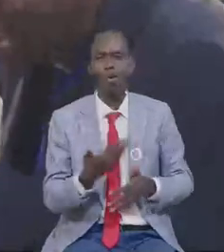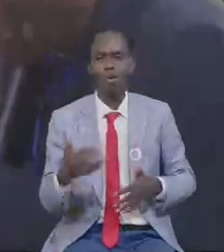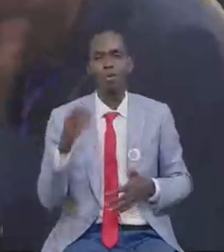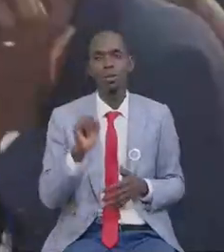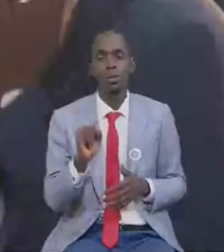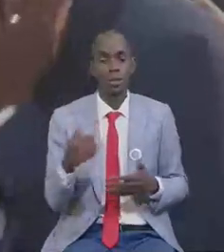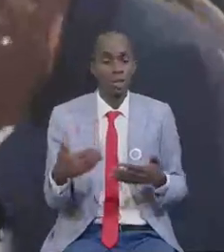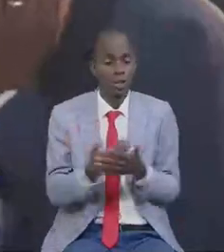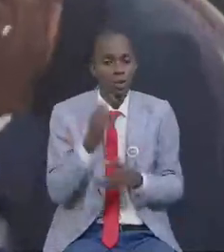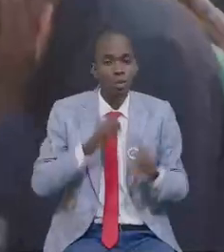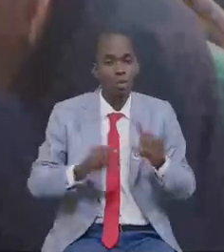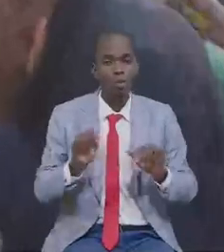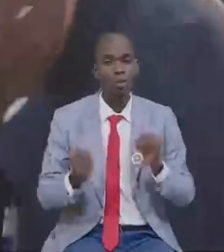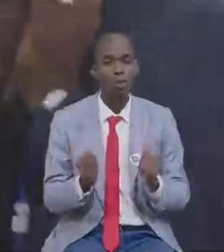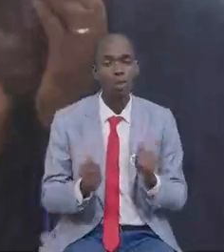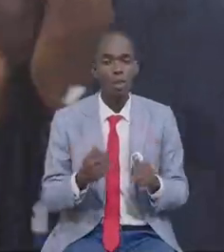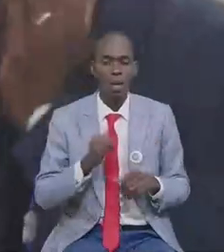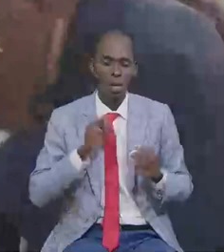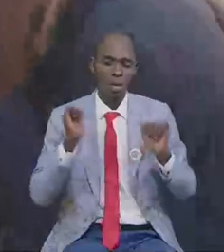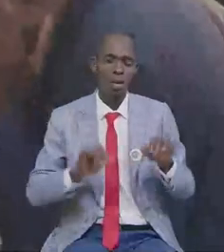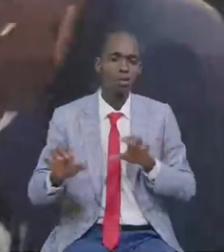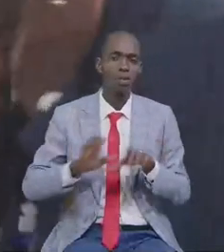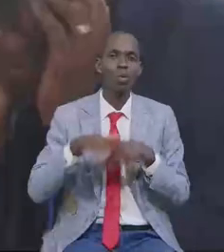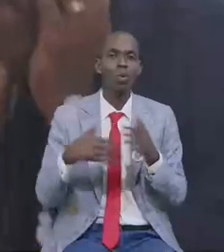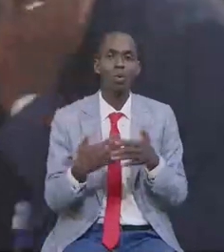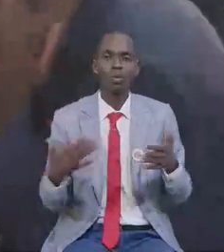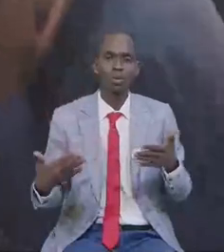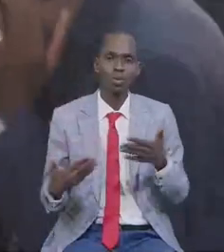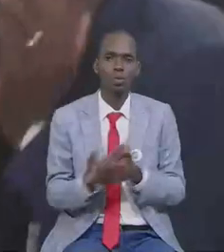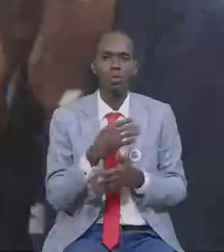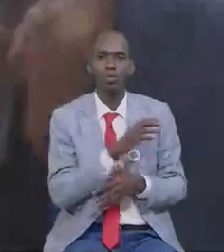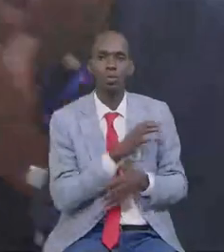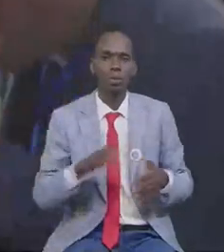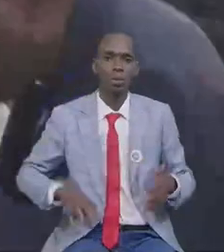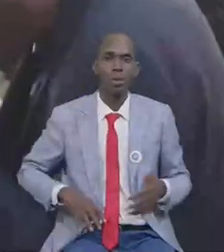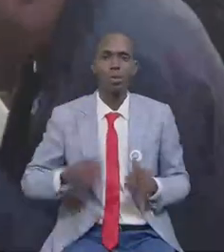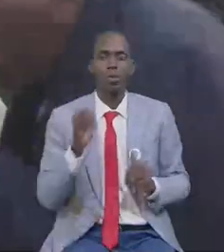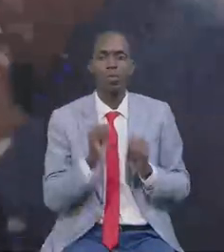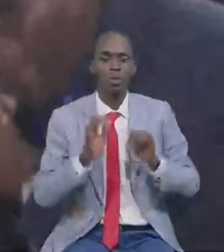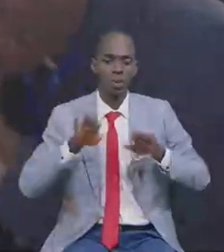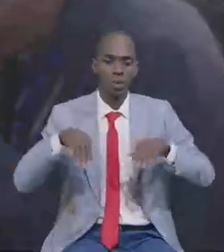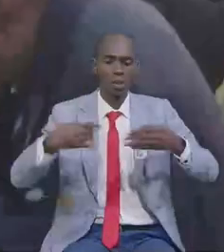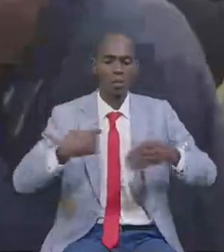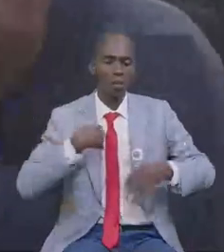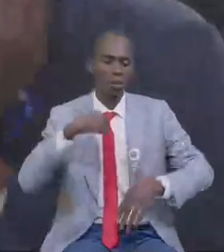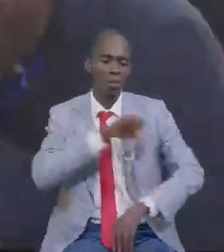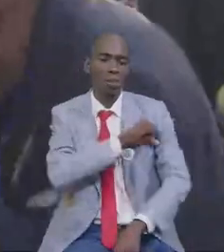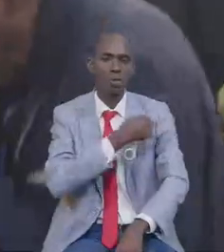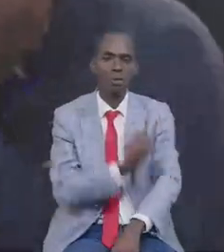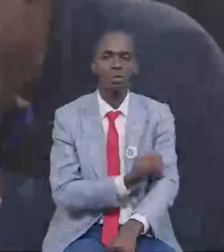Nouveaux chants. Je puis tout. Par Christ qui me fortifie.